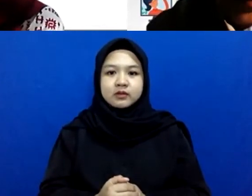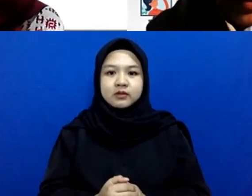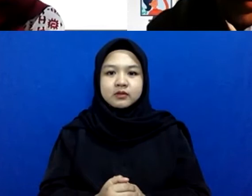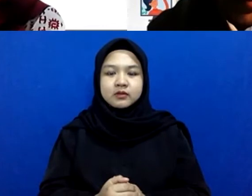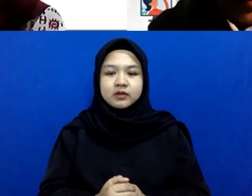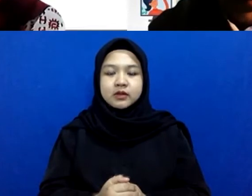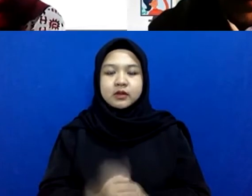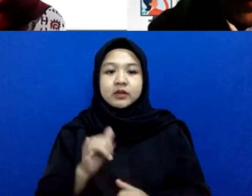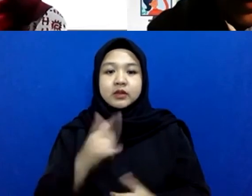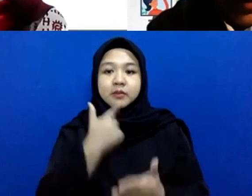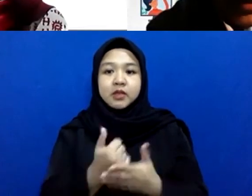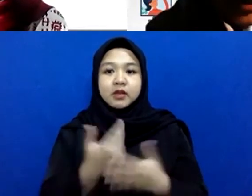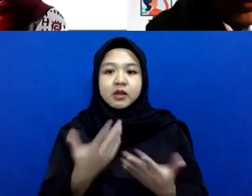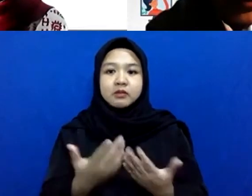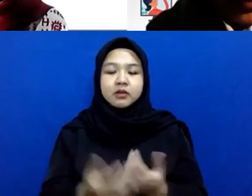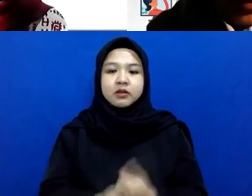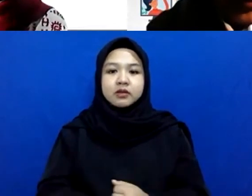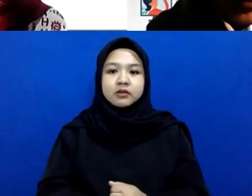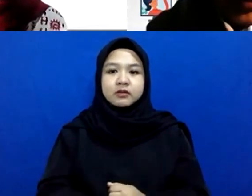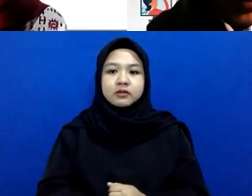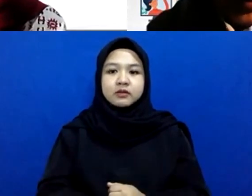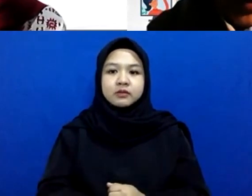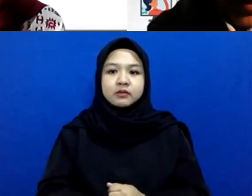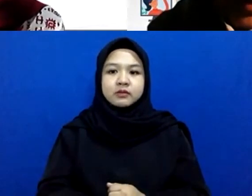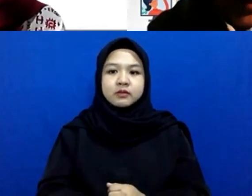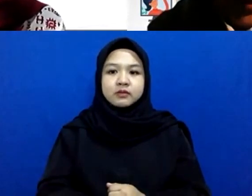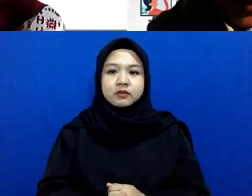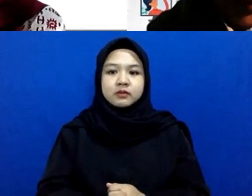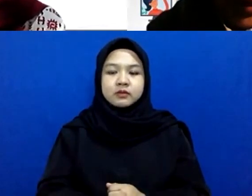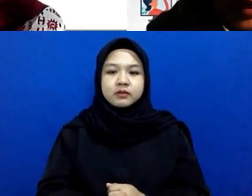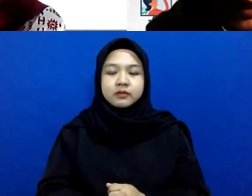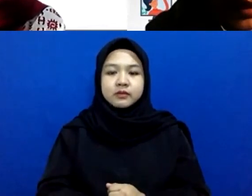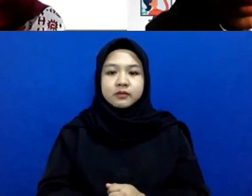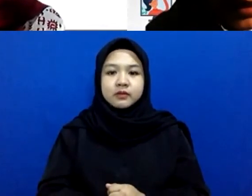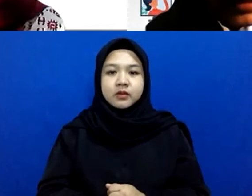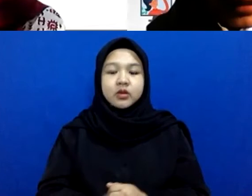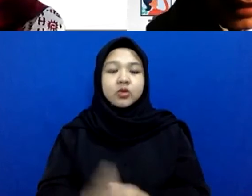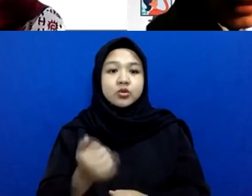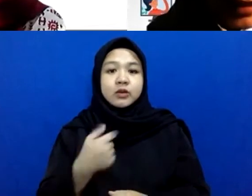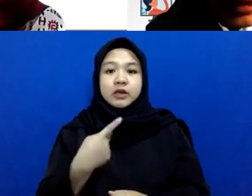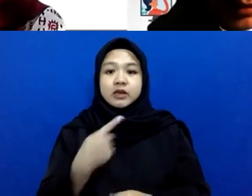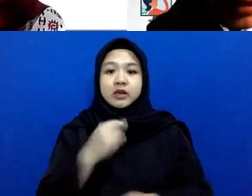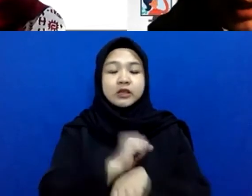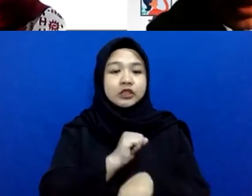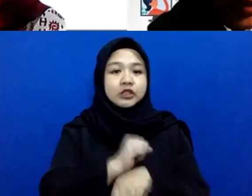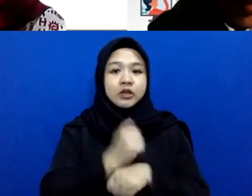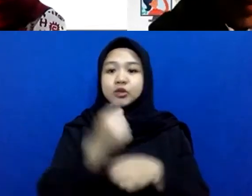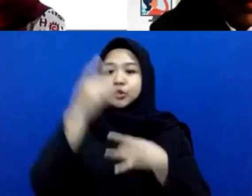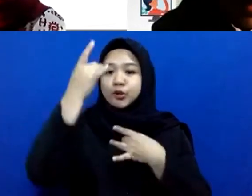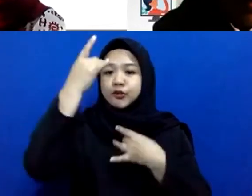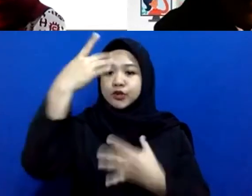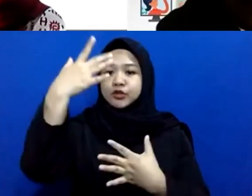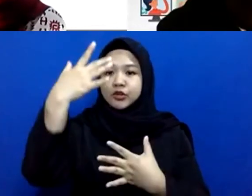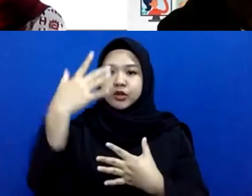Pentingnya apa? Pentingnya itu untuk ini Mbak, untuk profesionalitas kita kerja gitu ya. Itu